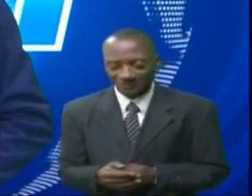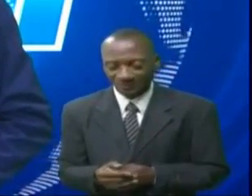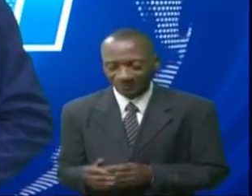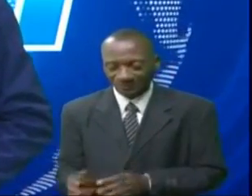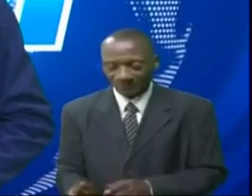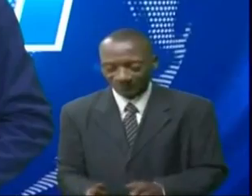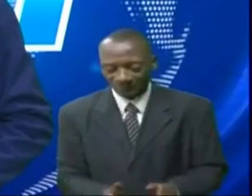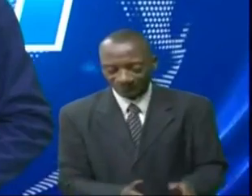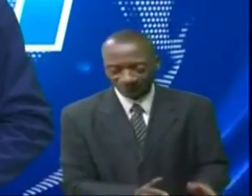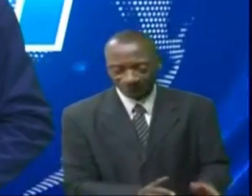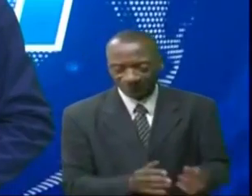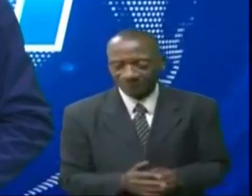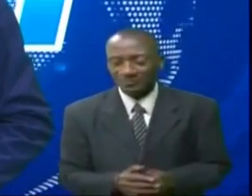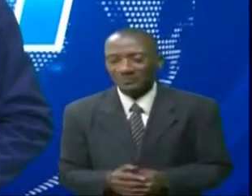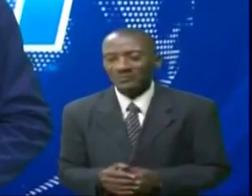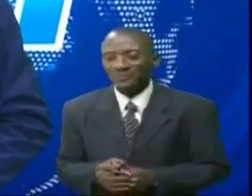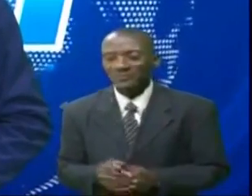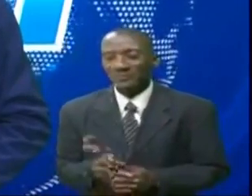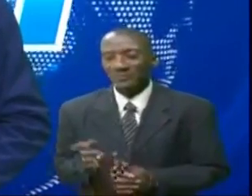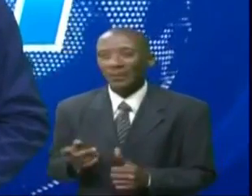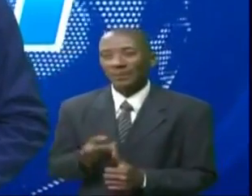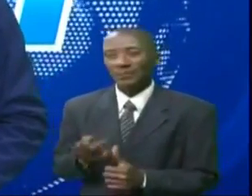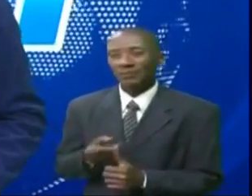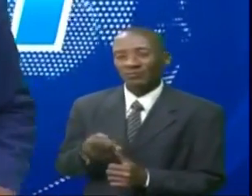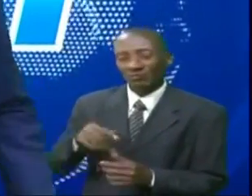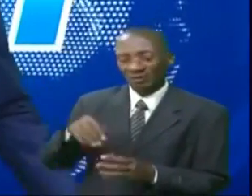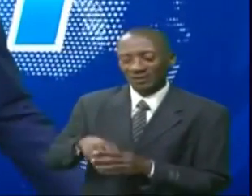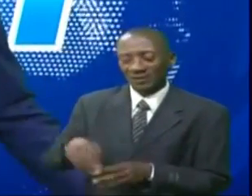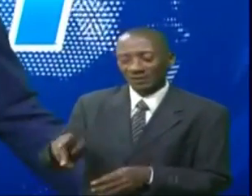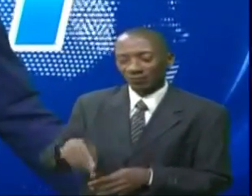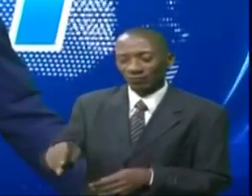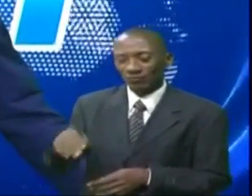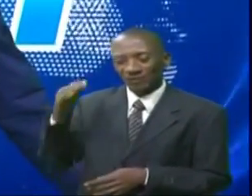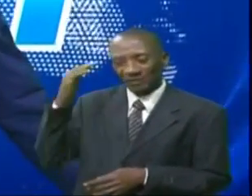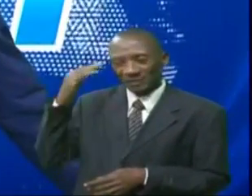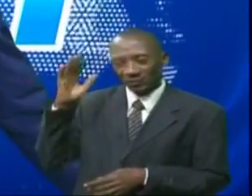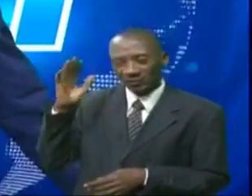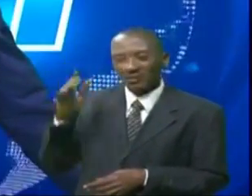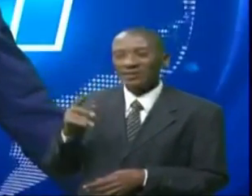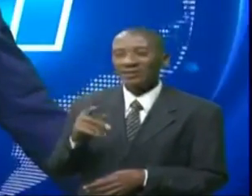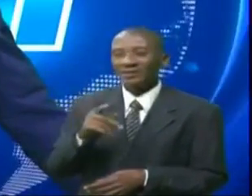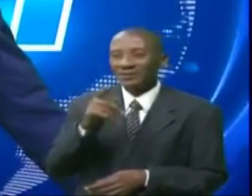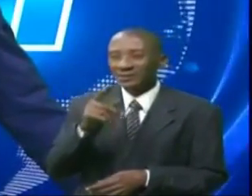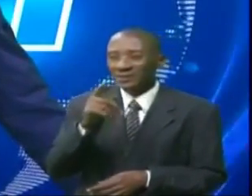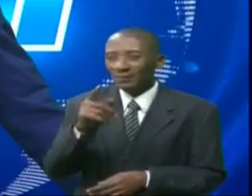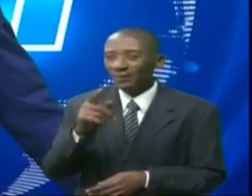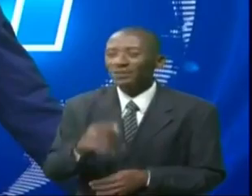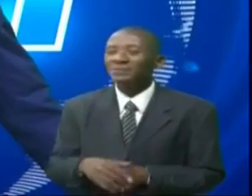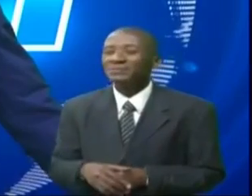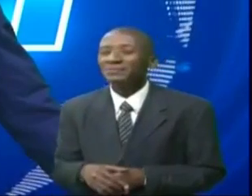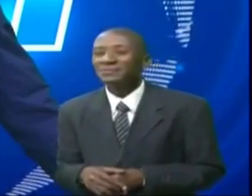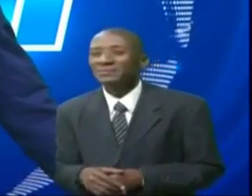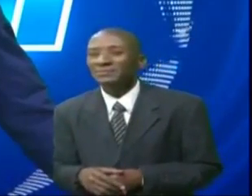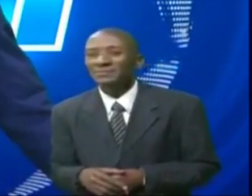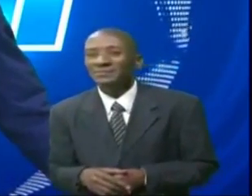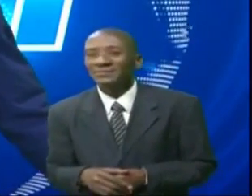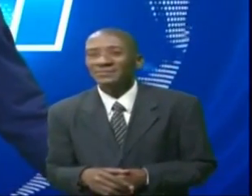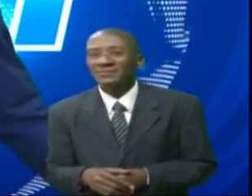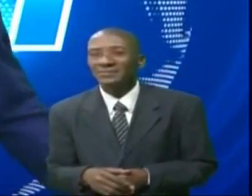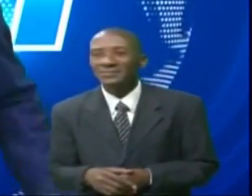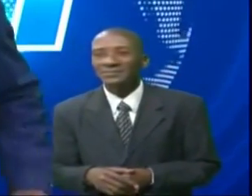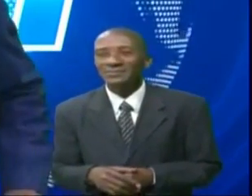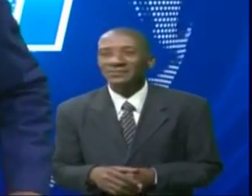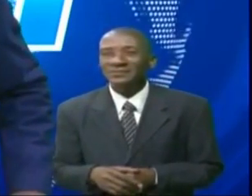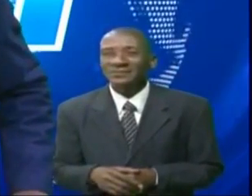C'est une première dans la ville de Mbandaka. Province de l'Équateur, la ville sera bientôt dotée d'une centrale solaire d'une capacité de